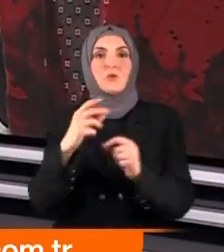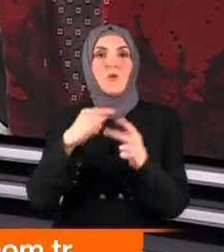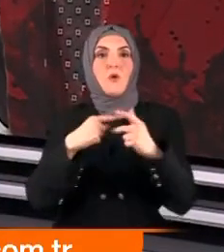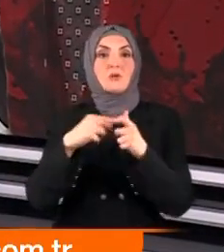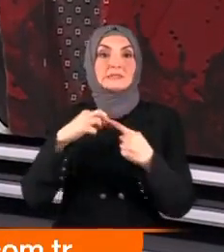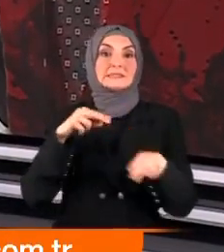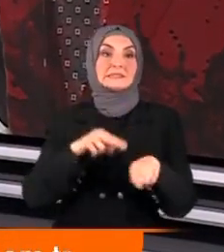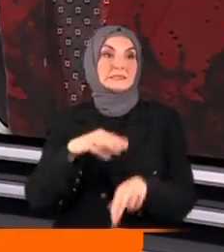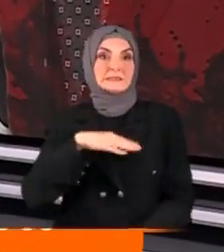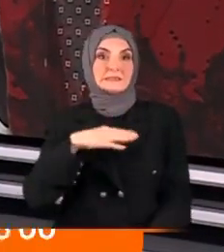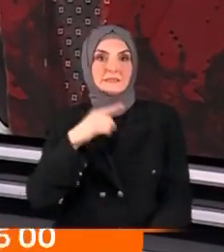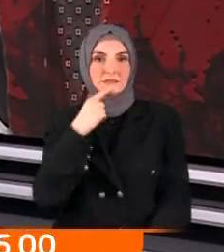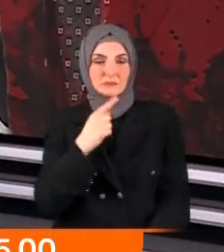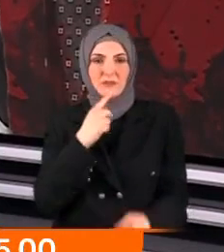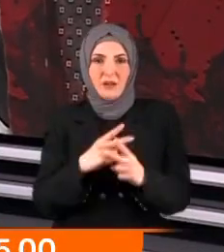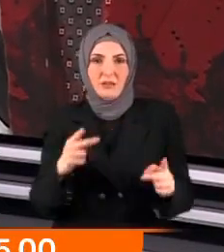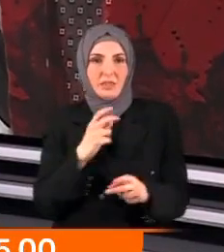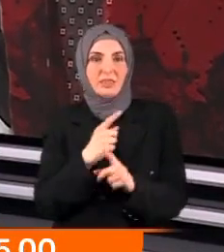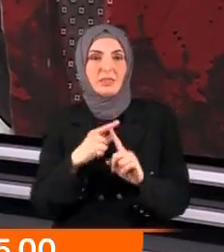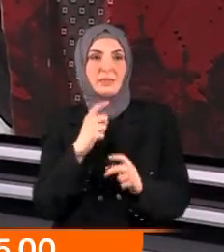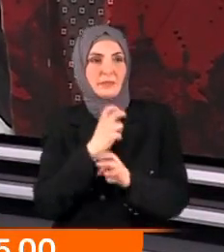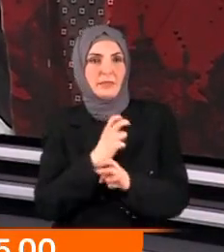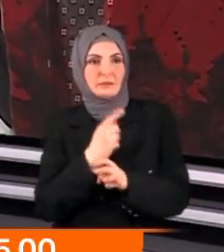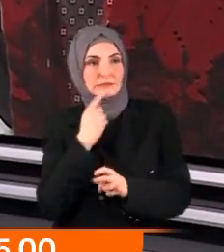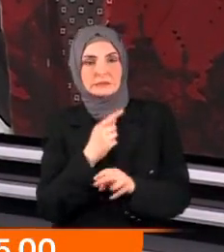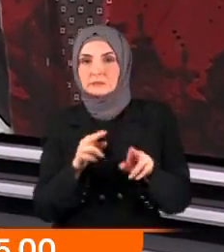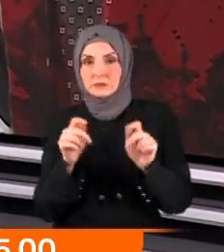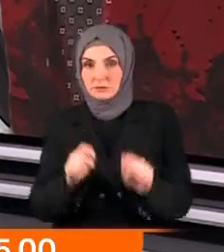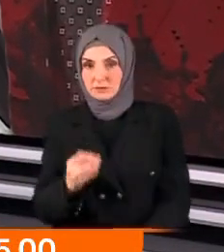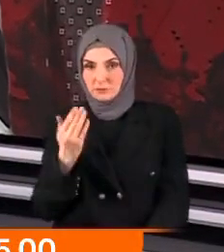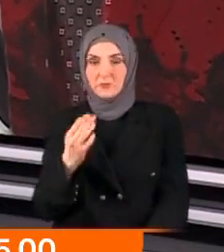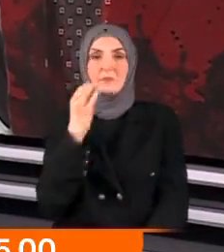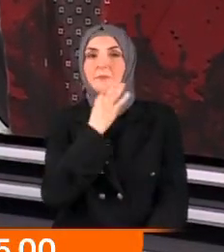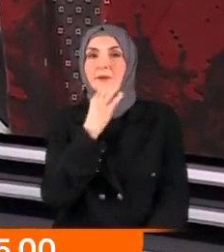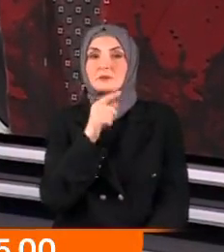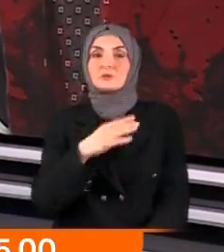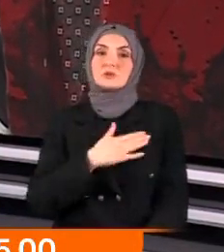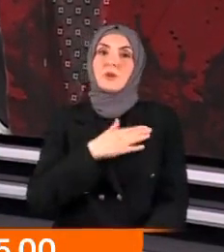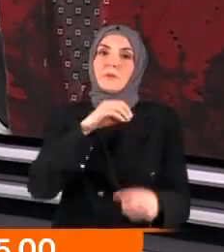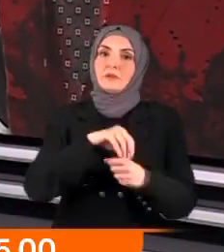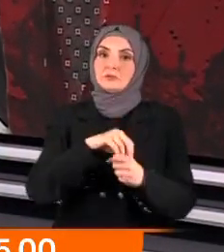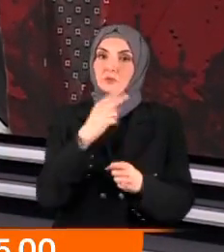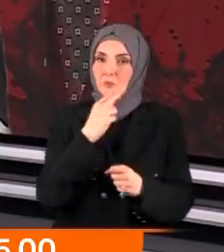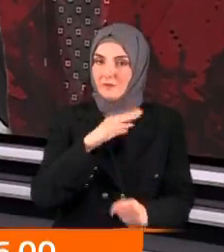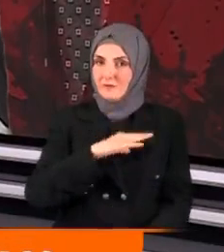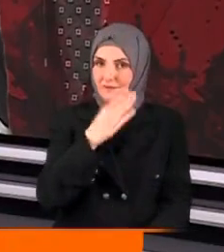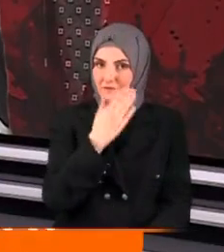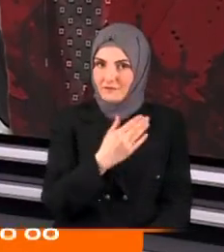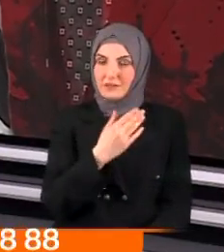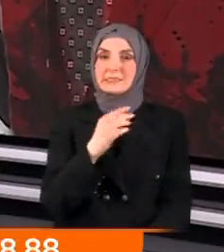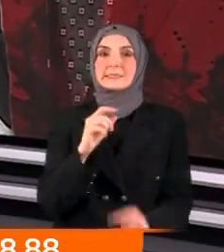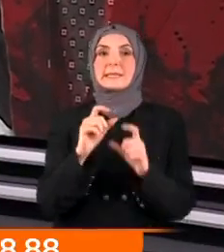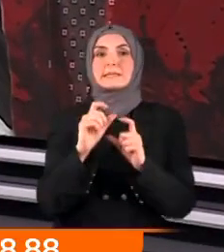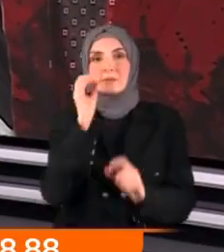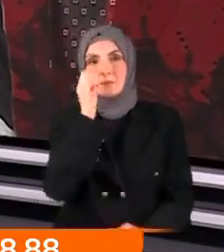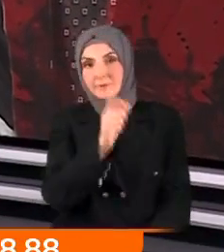kullanarak yapıyor. Benzer sesler koalisyon ortağı CHP'den de yükseliyor sık sık. Bu kez söz alan Sezgin Tanrıkulu'ydu. Kılıçdaroğlu'nun